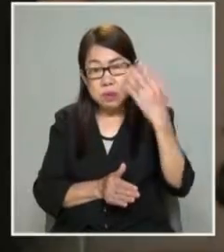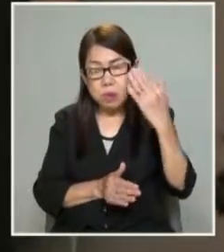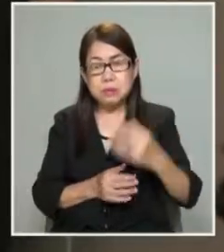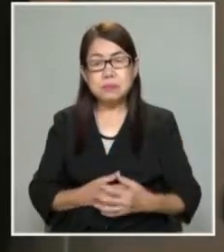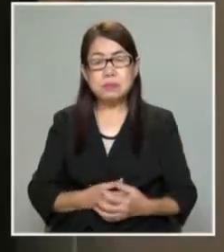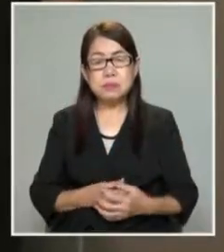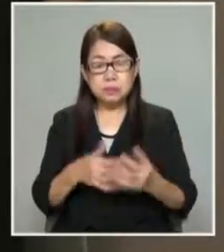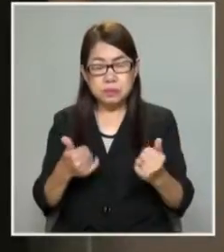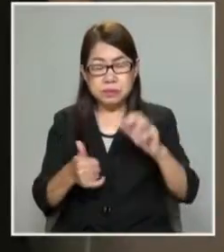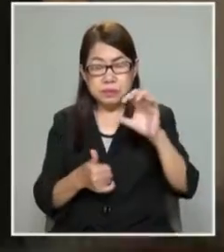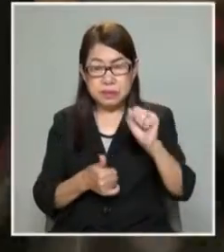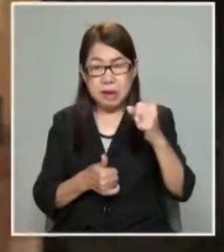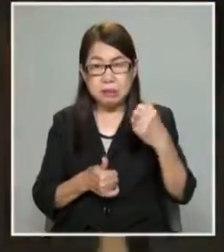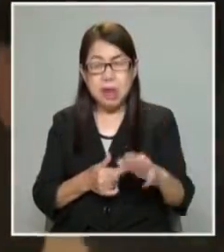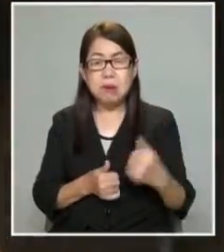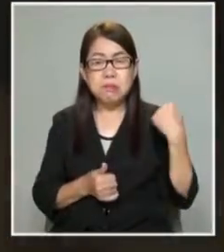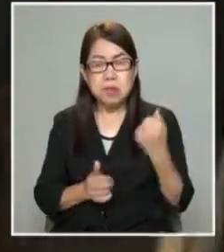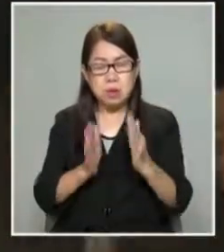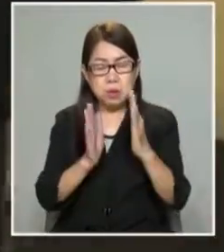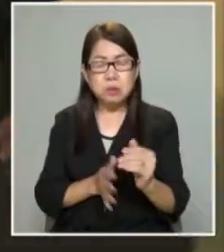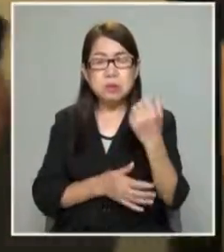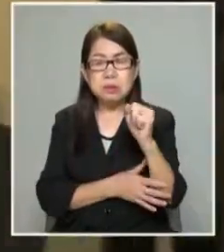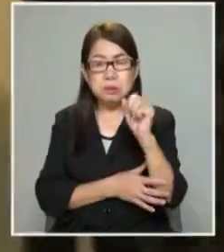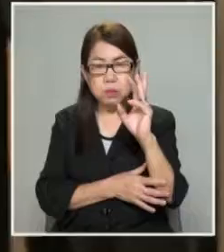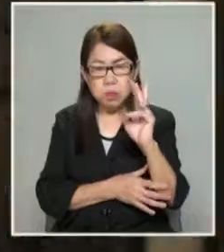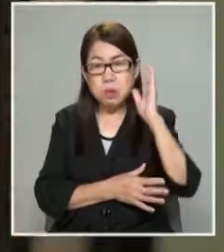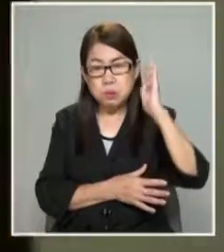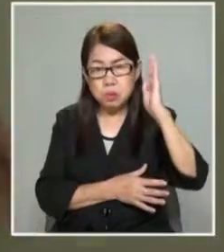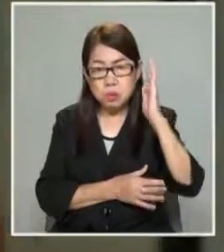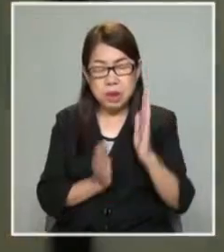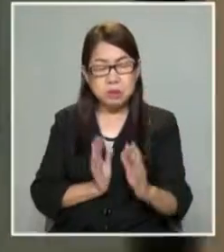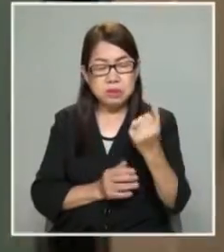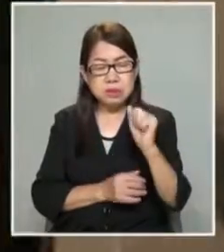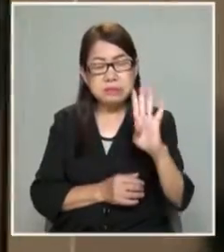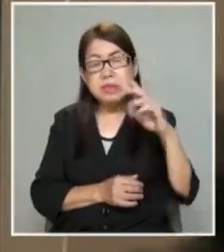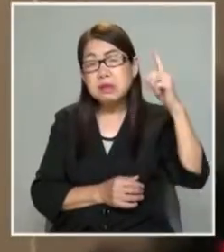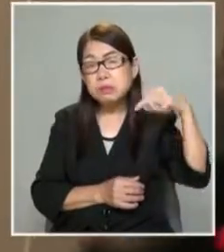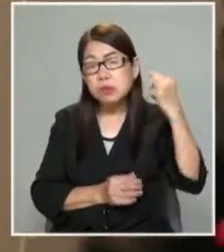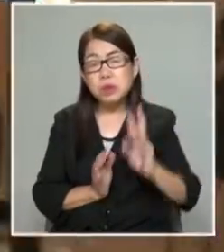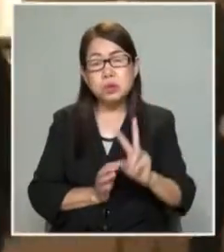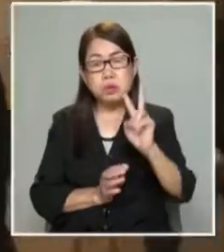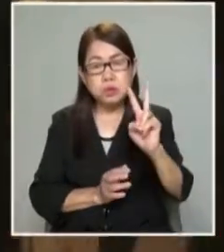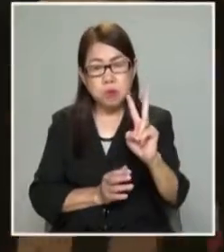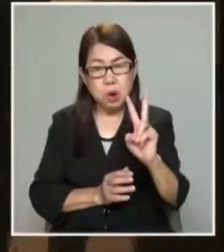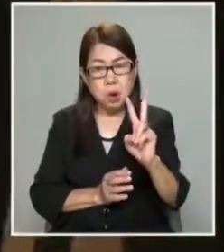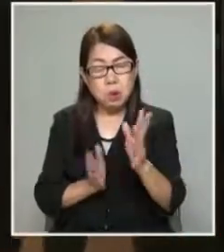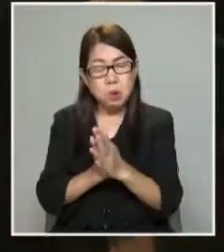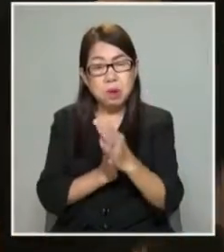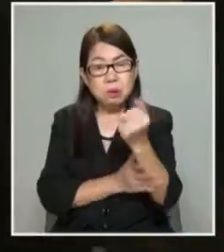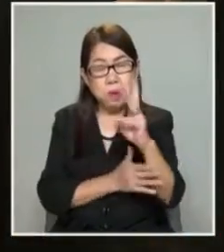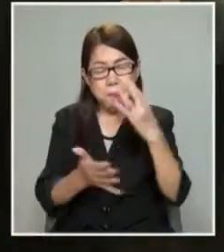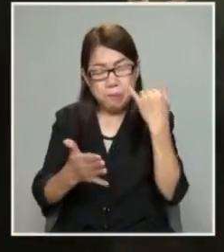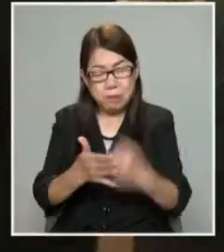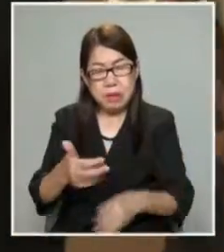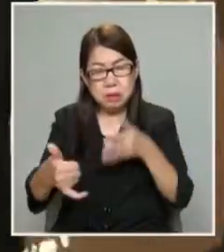ขณะนี้ผู้ต้องหาในคดีนี้มีทั้งหมด16คนเป็นชาย14คนหญิง2คนถูกแจ้งข้อกล่าวหา2